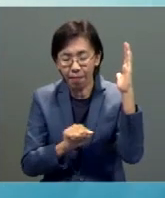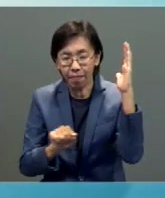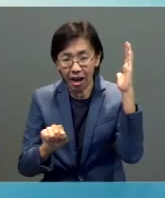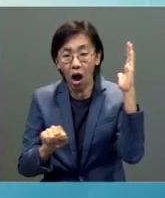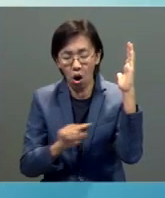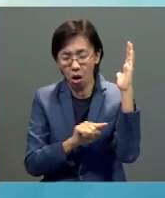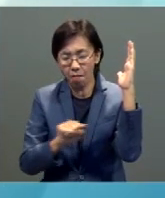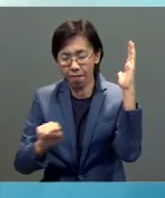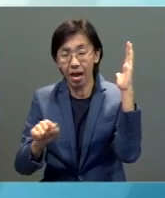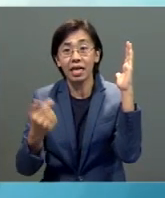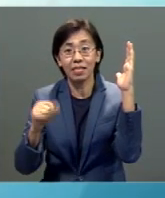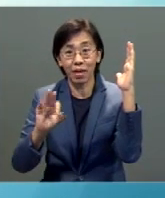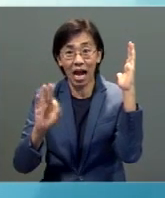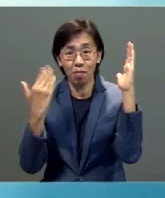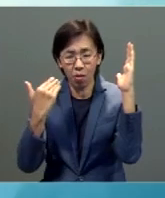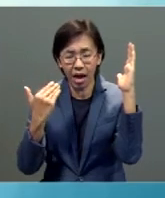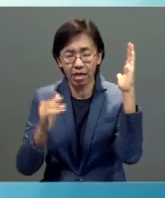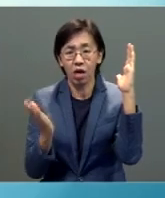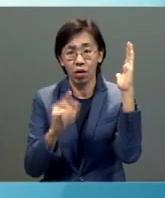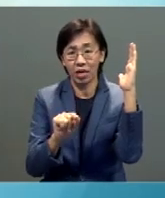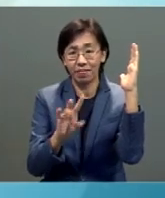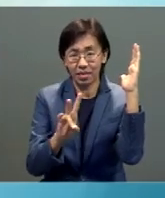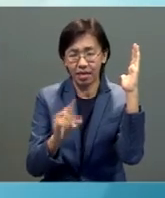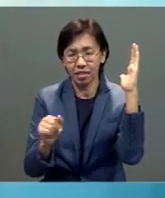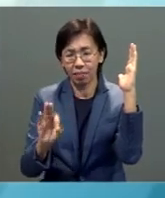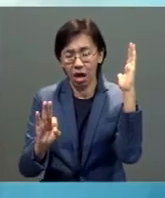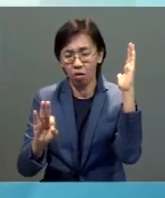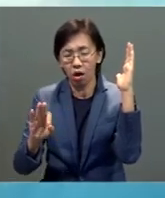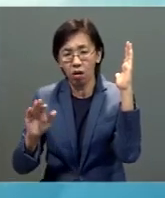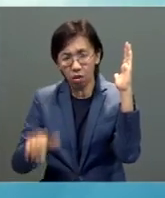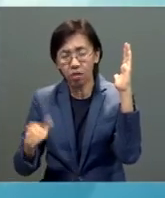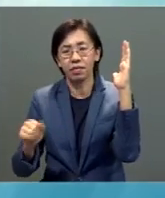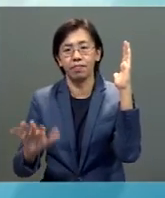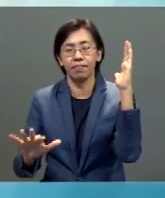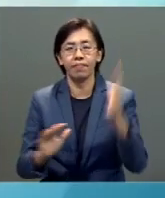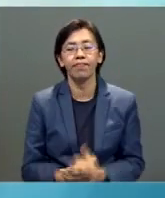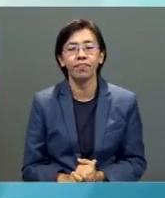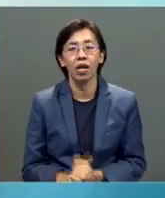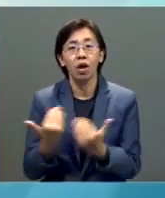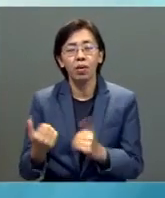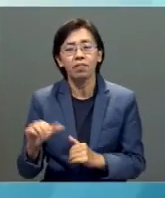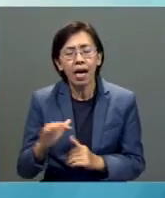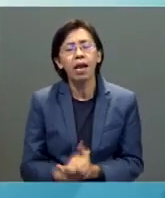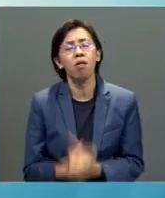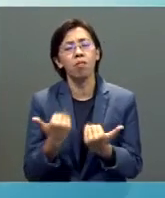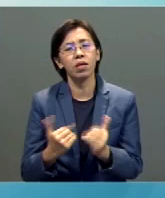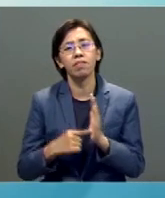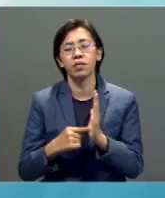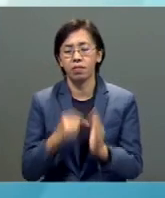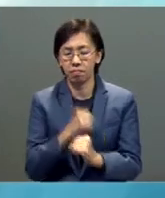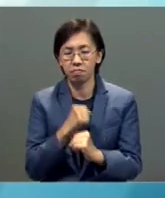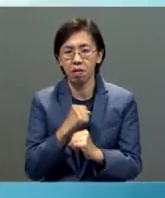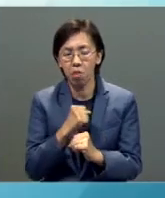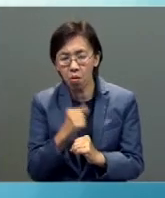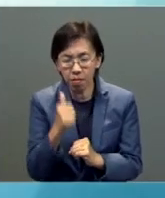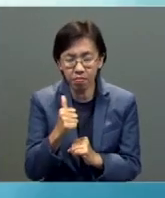ลงจากเมื่อวานนี้19จากวันก่อน27อย่างที่ผมบอกนะครับว่านี่คือความสำเร็จในระดับหนึ่งนะครับเขาเ